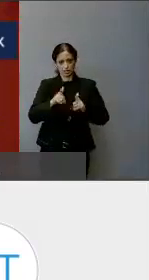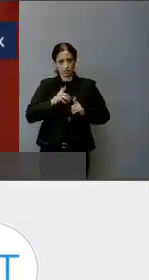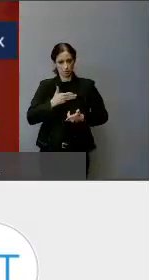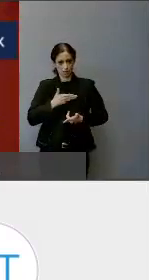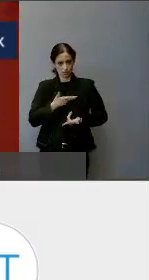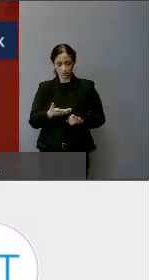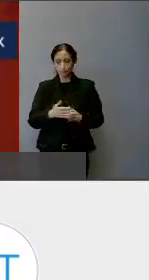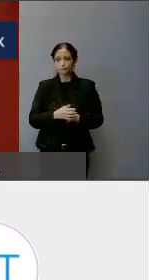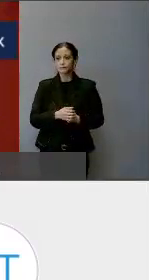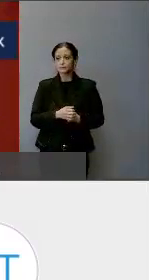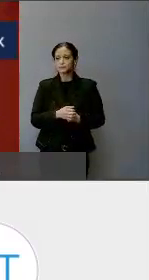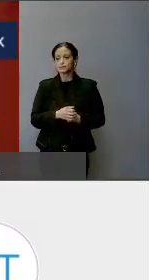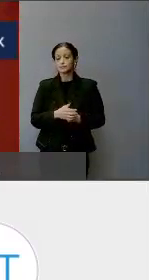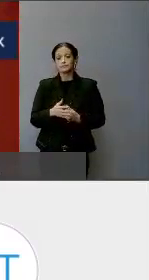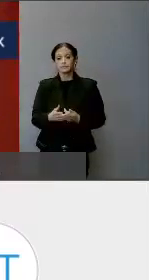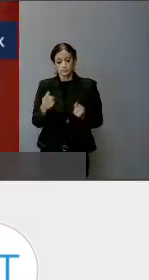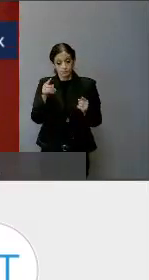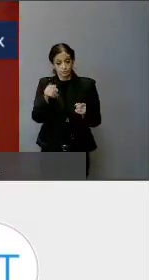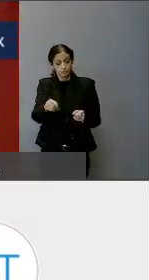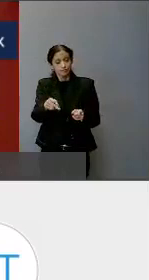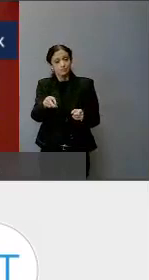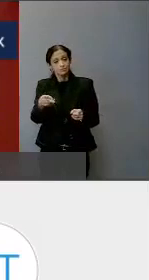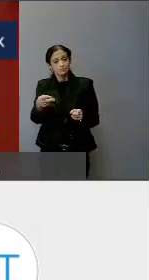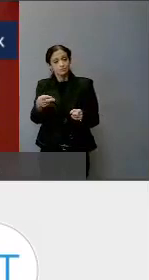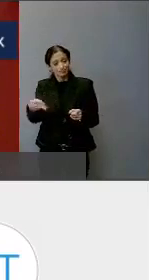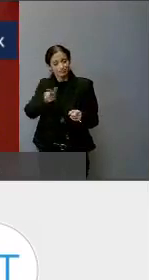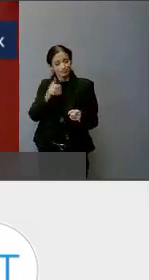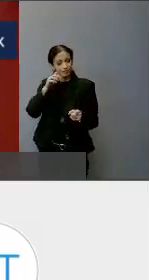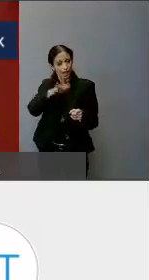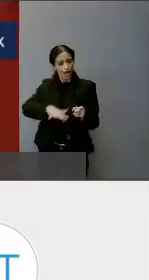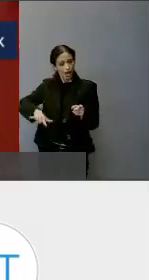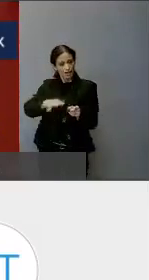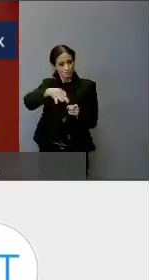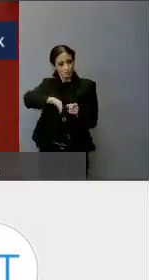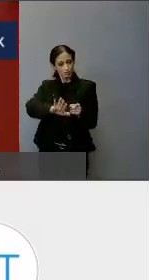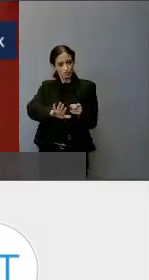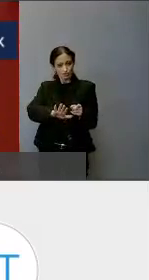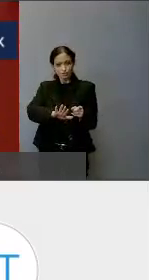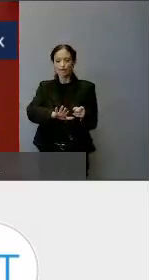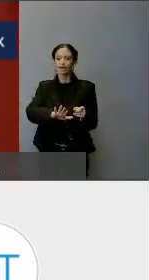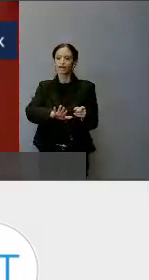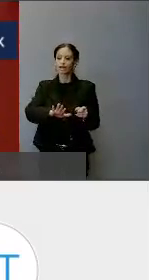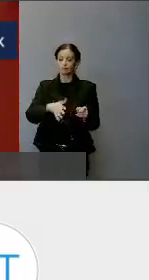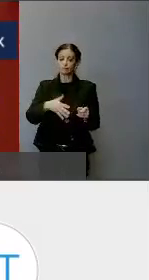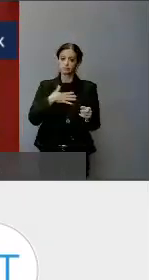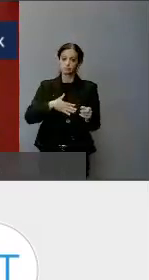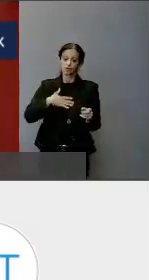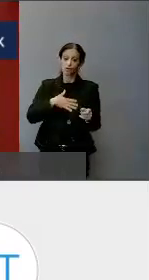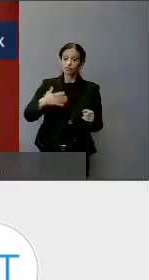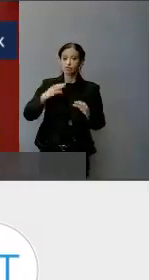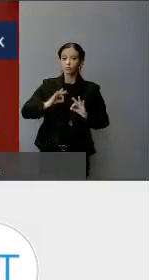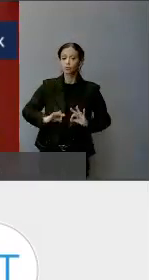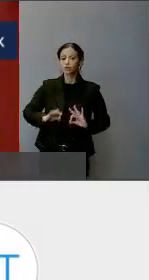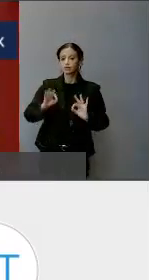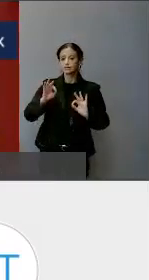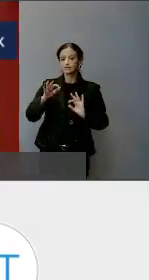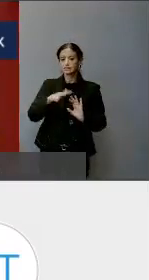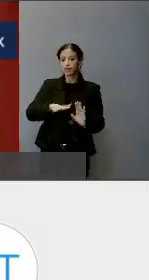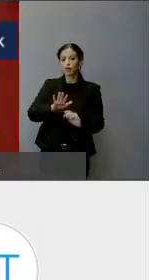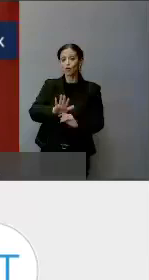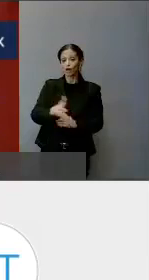nell'area specifica che lei citava mi fa piacere constatare che la polizia locale già da tempo abbia